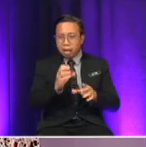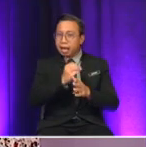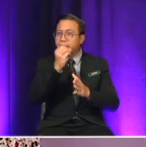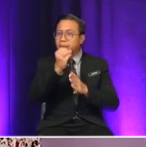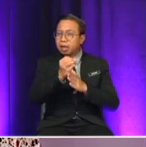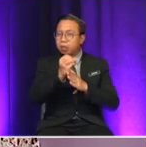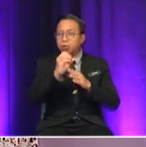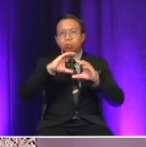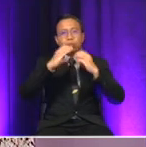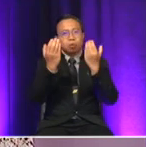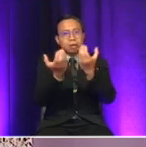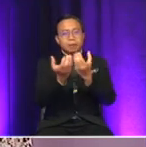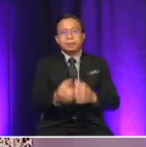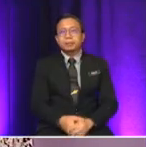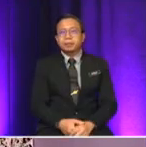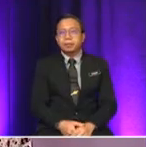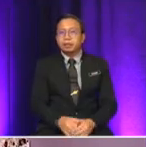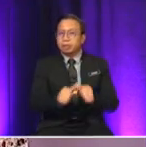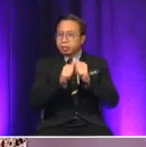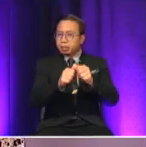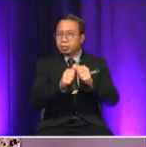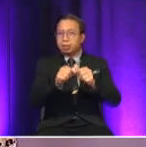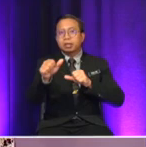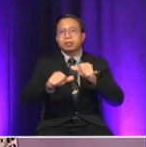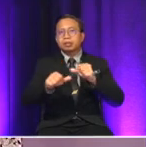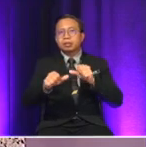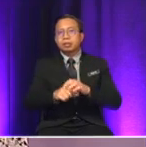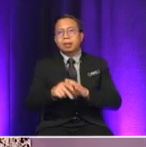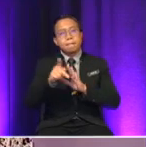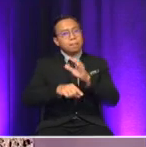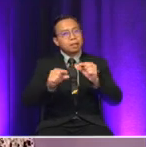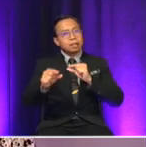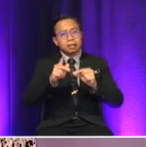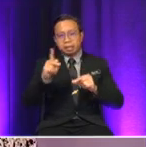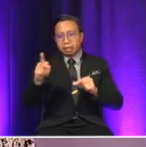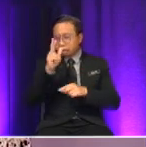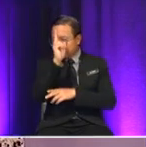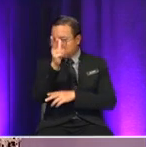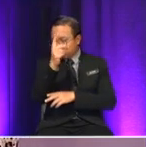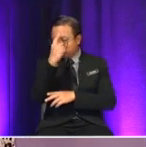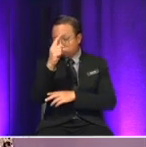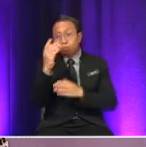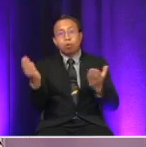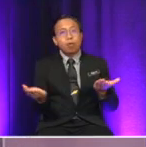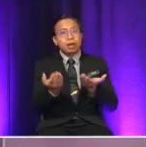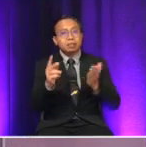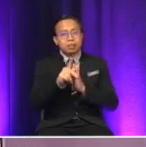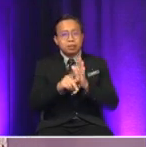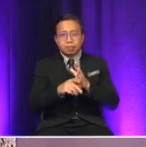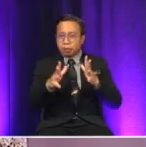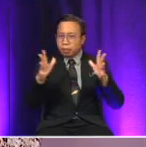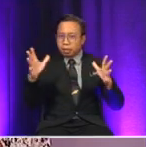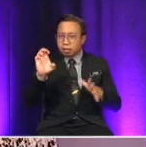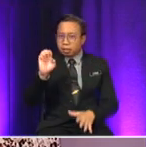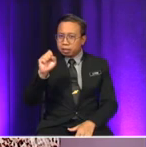berkumpulan. Dan berikut merupakan aktiviti pergerakan kreatif untuk merangsang perkembangan estetika